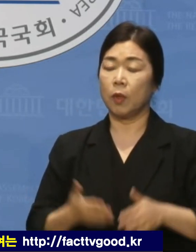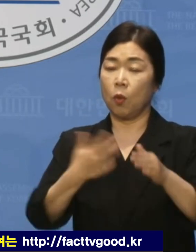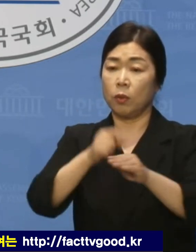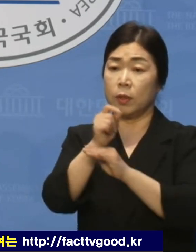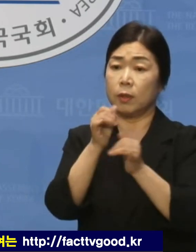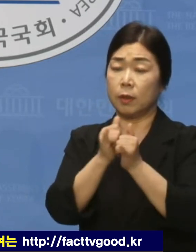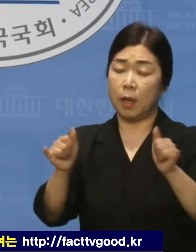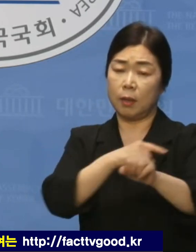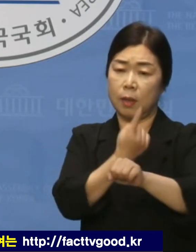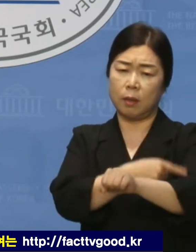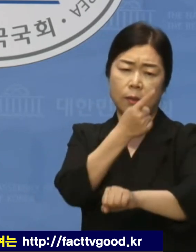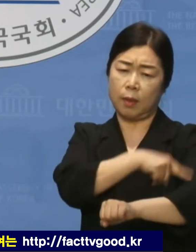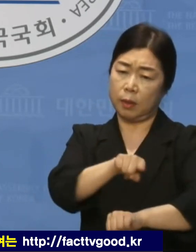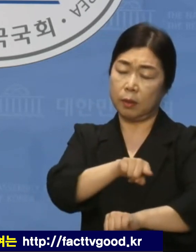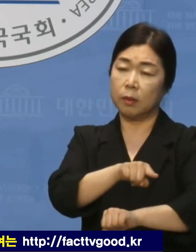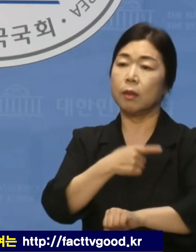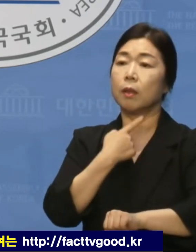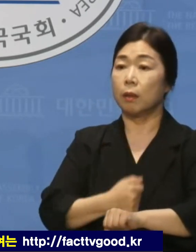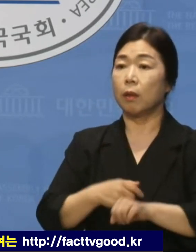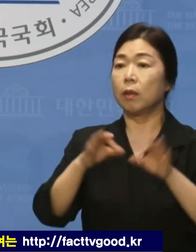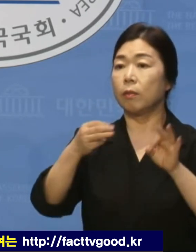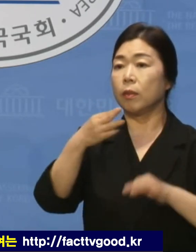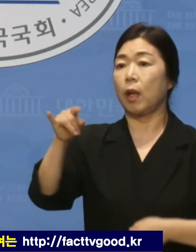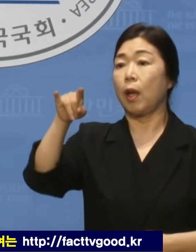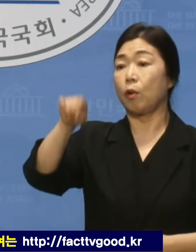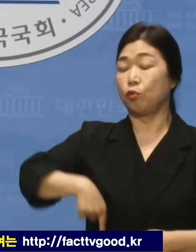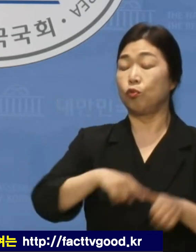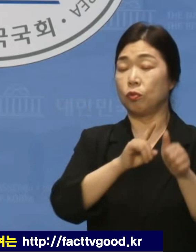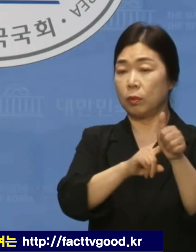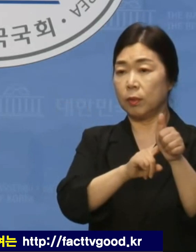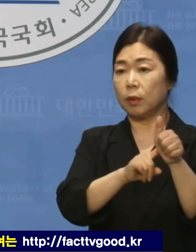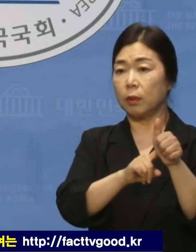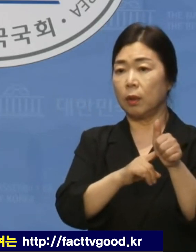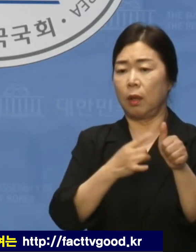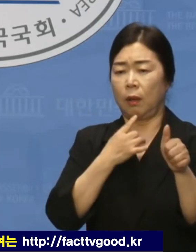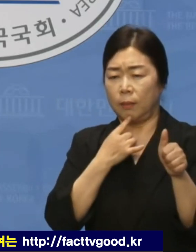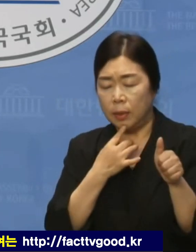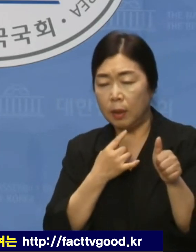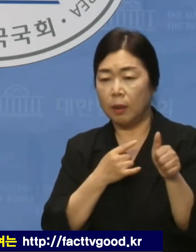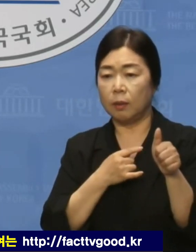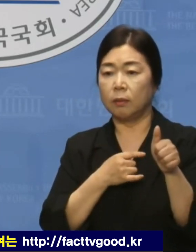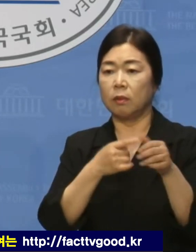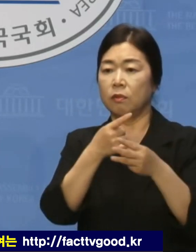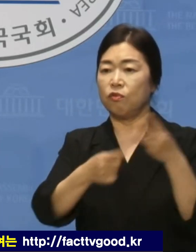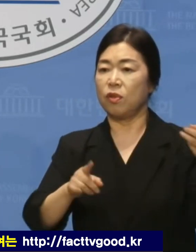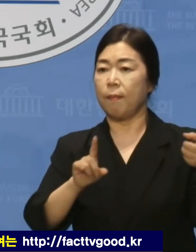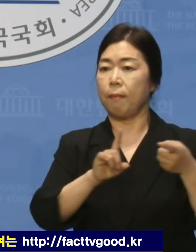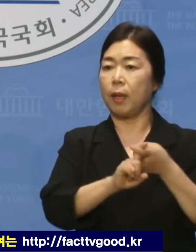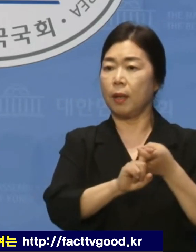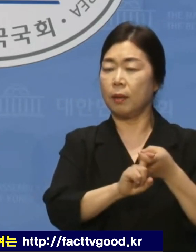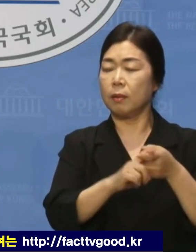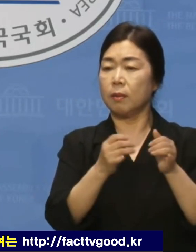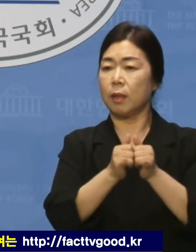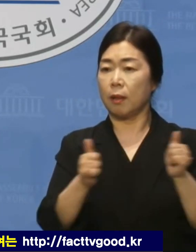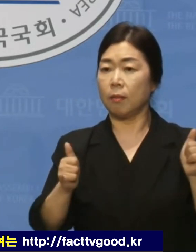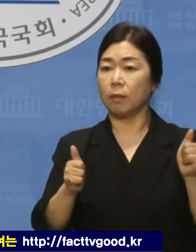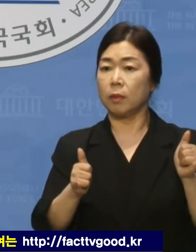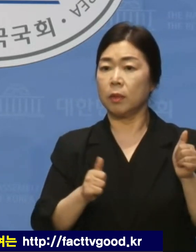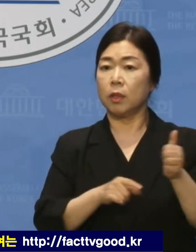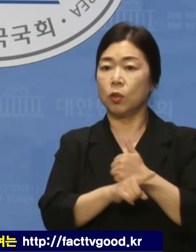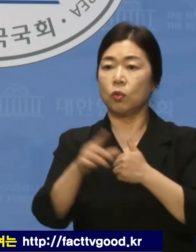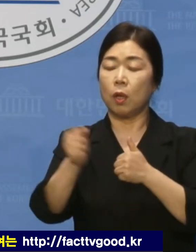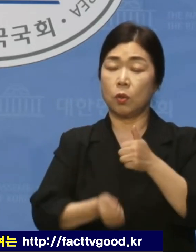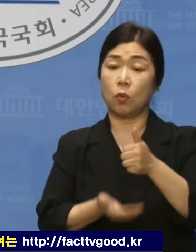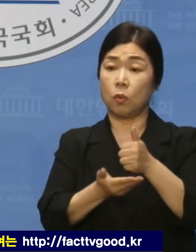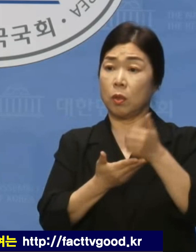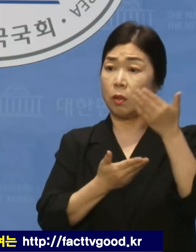공직자로서 자격을 상실한 김태우 전 구청장을 오로지 윤심 후보라는 이유만으로